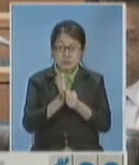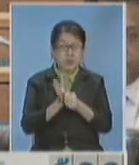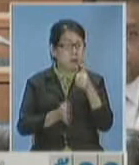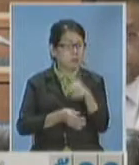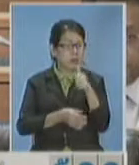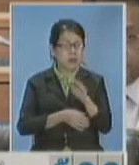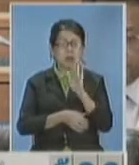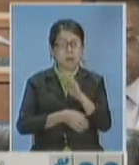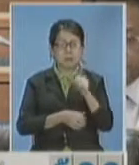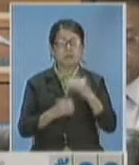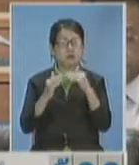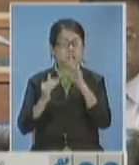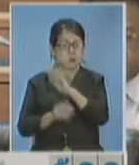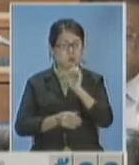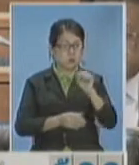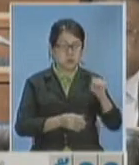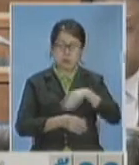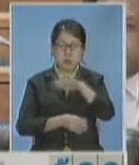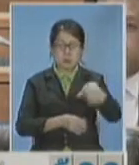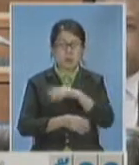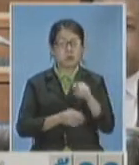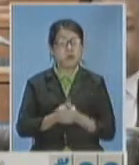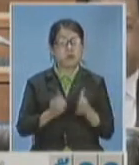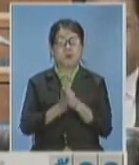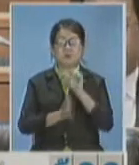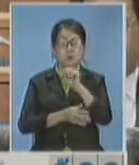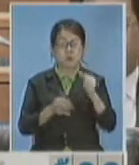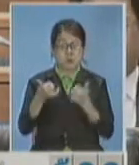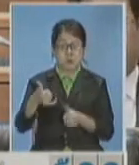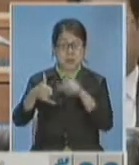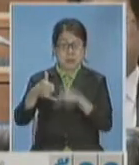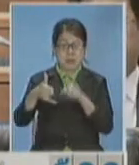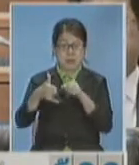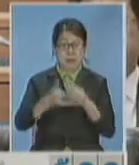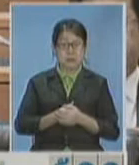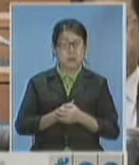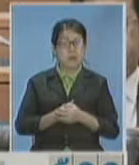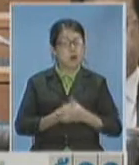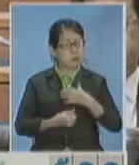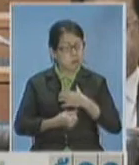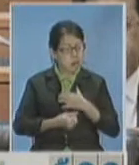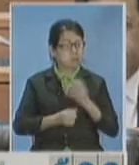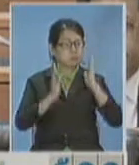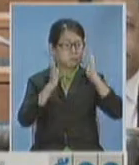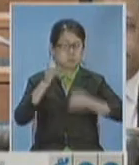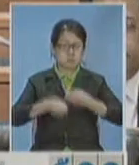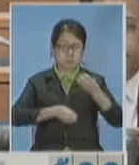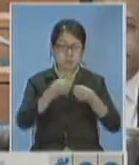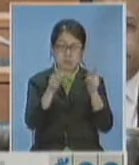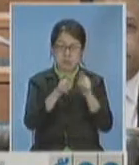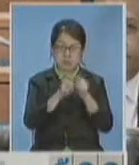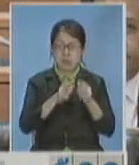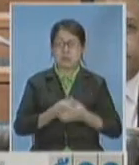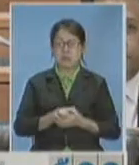ได้ย่อมเป็นสิทธิ์ของสมาชิกทุกคนรวมทั้งท่านส.ส.วัชระเพชรทองด้วยที่ขอแปรยติแล้วก็สงวน